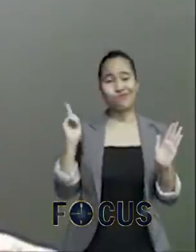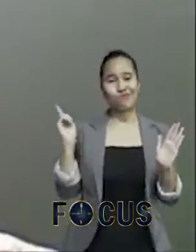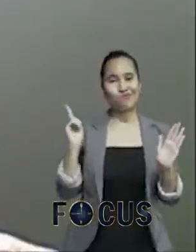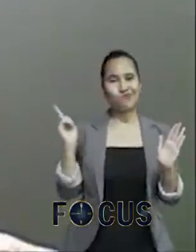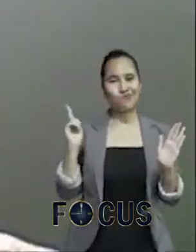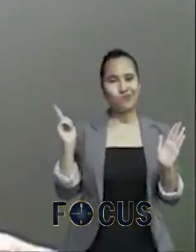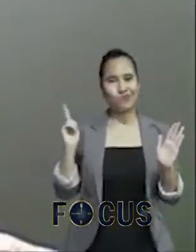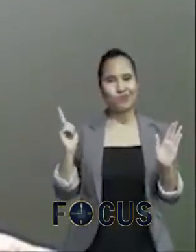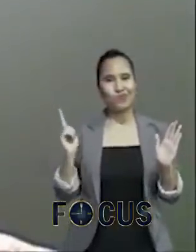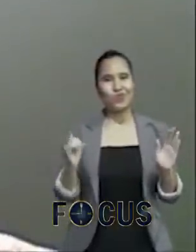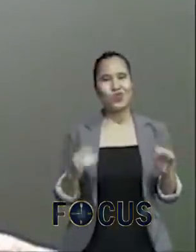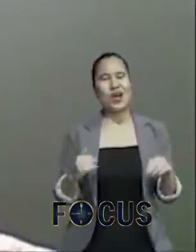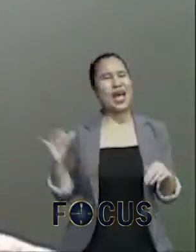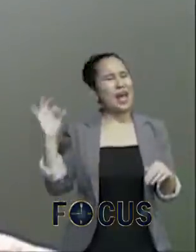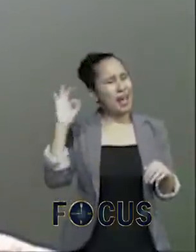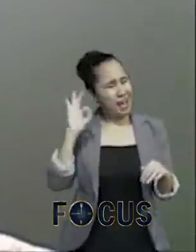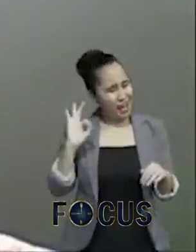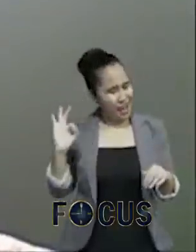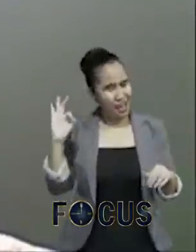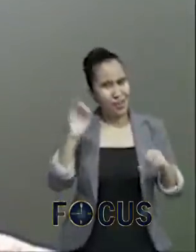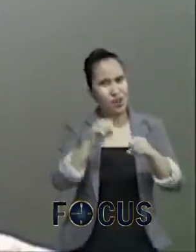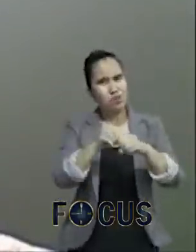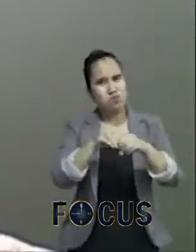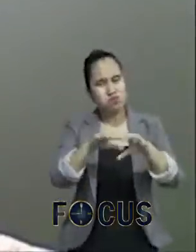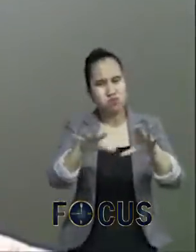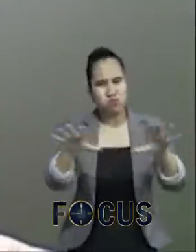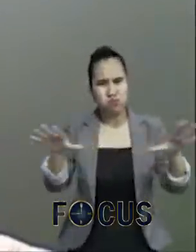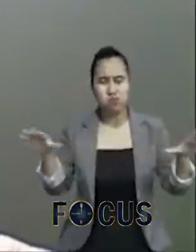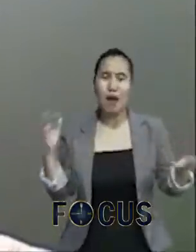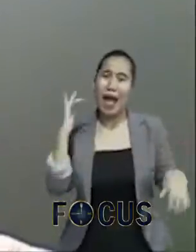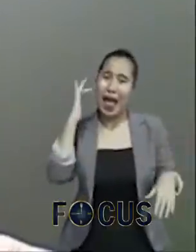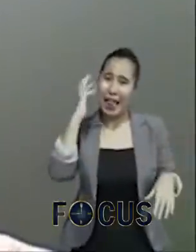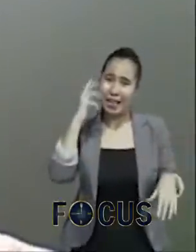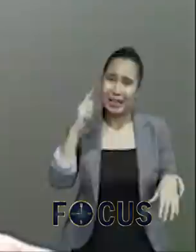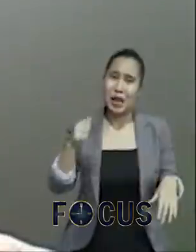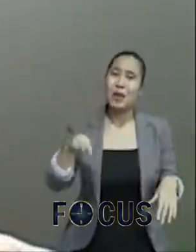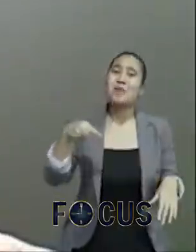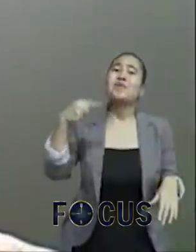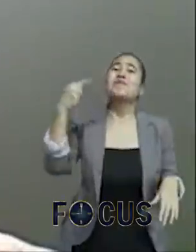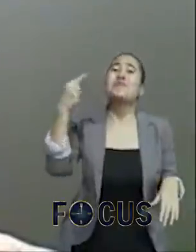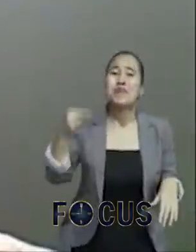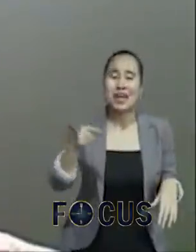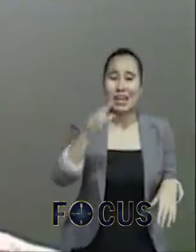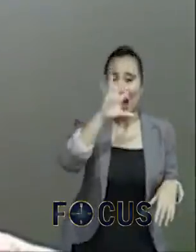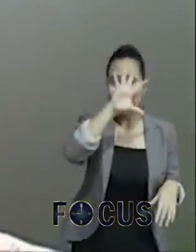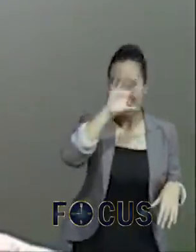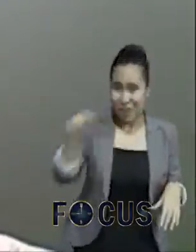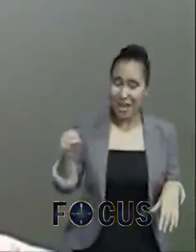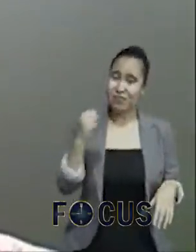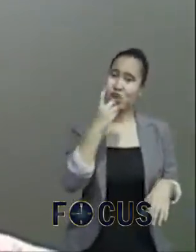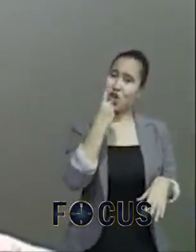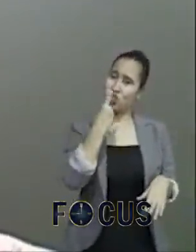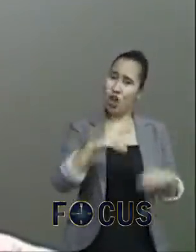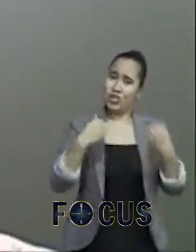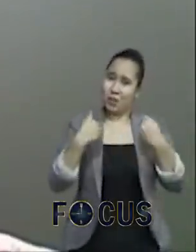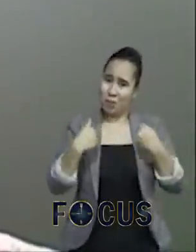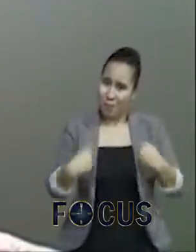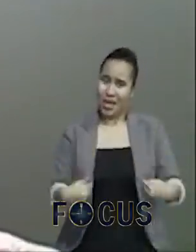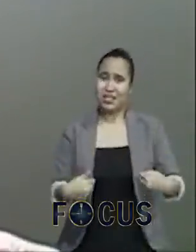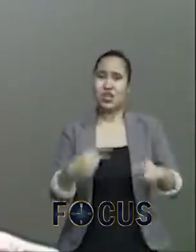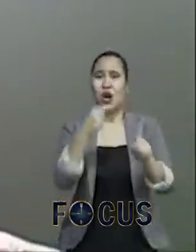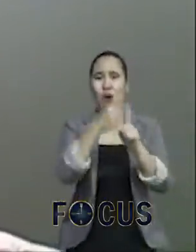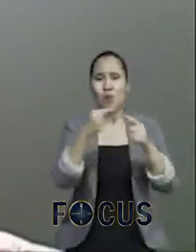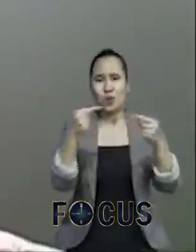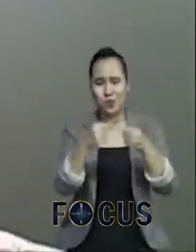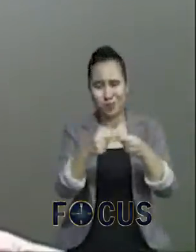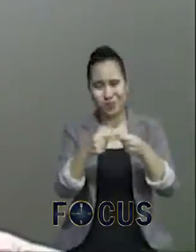een hevige uitbraak. Met elke dag meer dan 50.000 mensen die positief worden. Dus ook daar zal je een